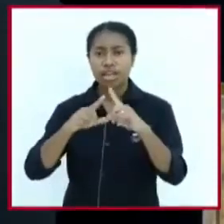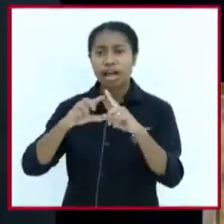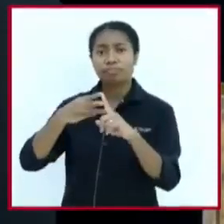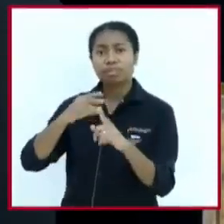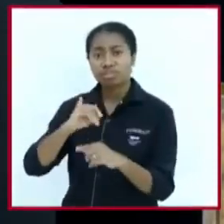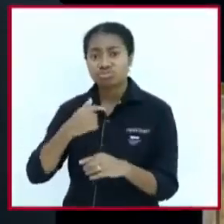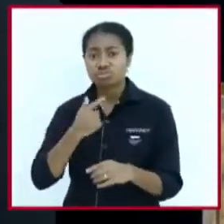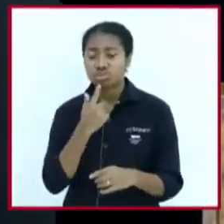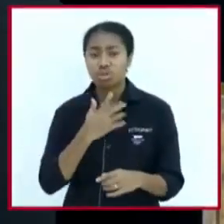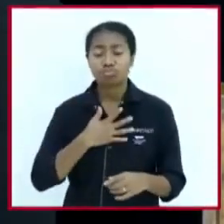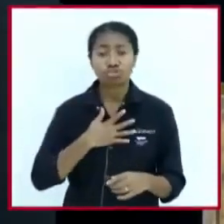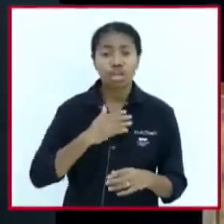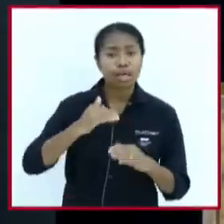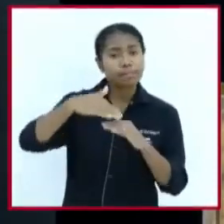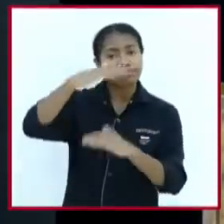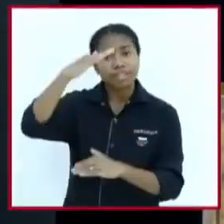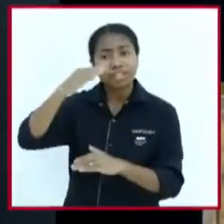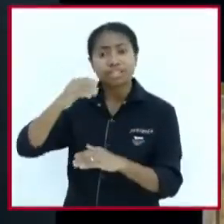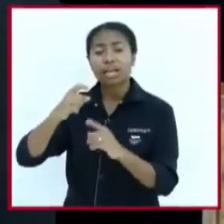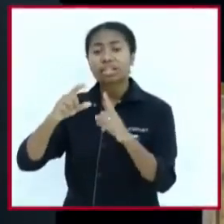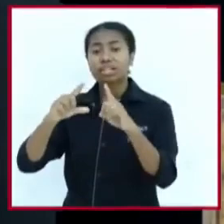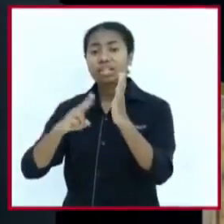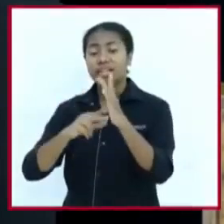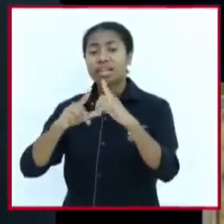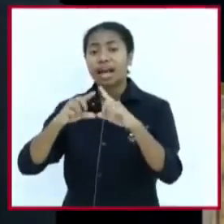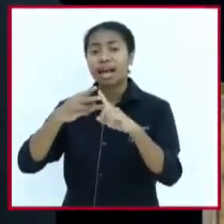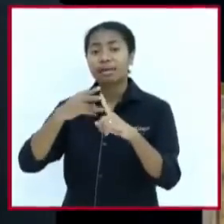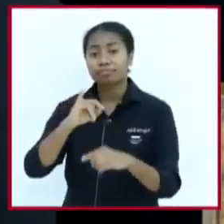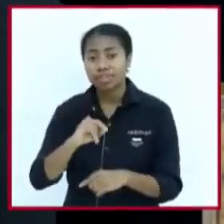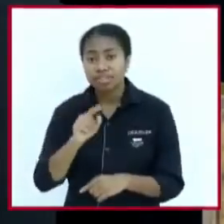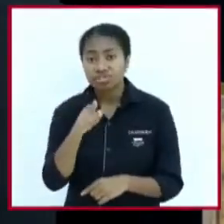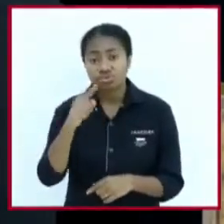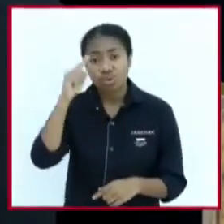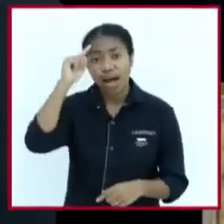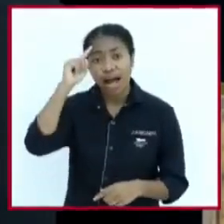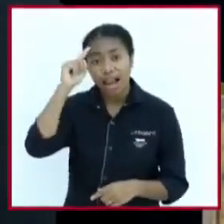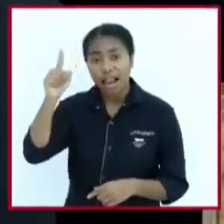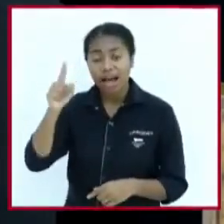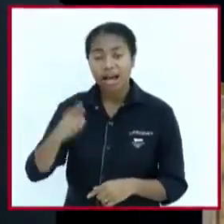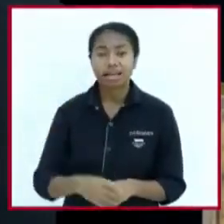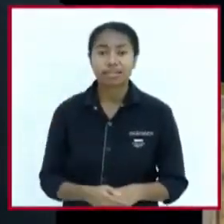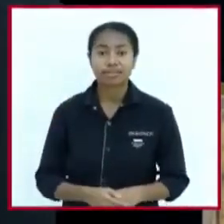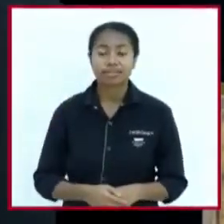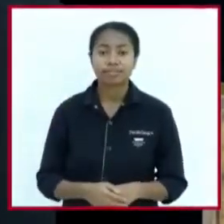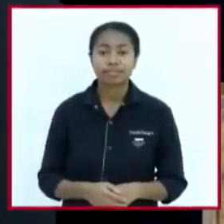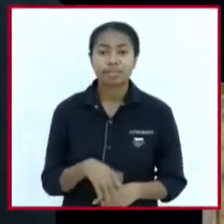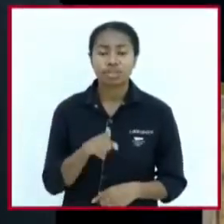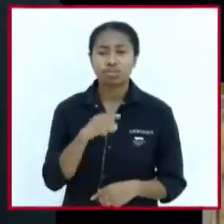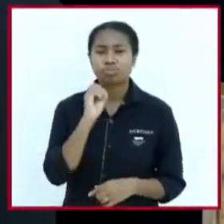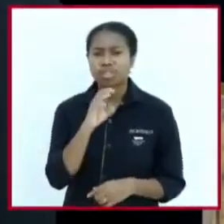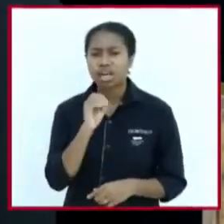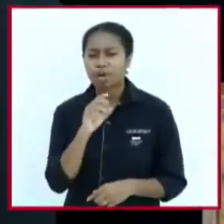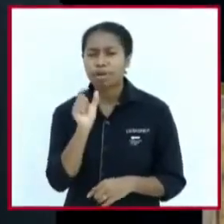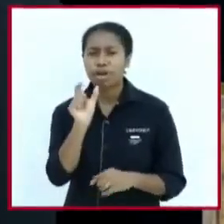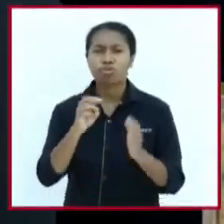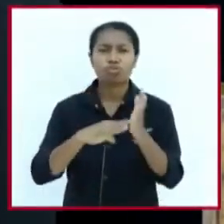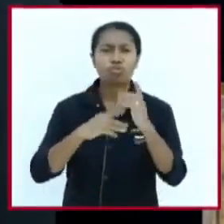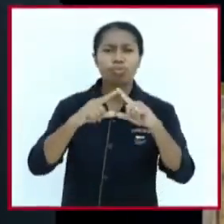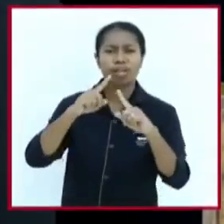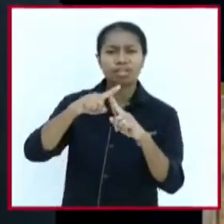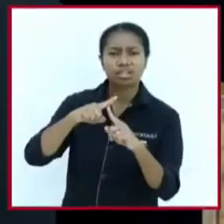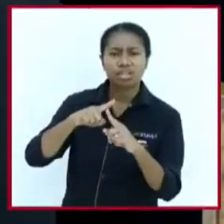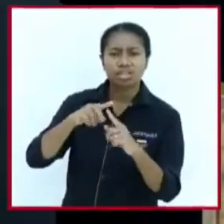yang lebih dari nabi Hai Ayah memang pada zaman Perjanjian Lama dicerna kepada umatnya lewat